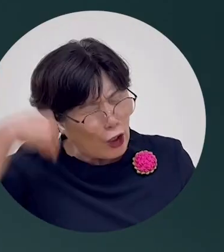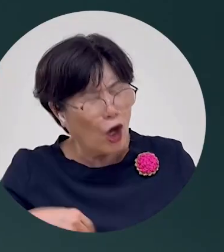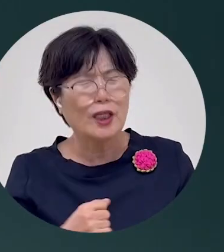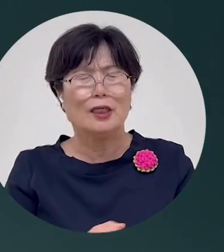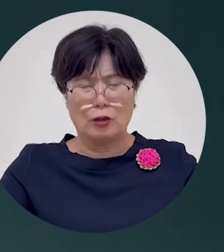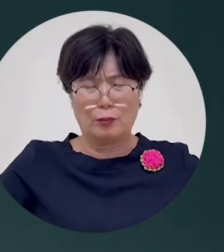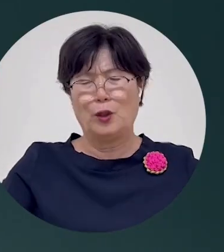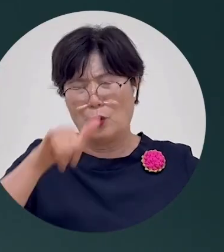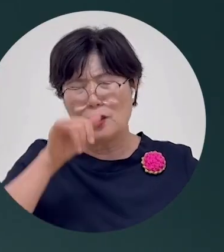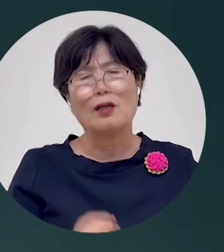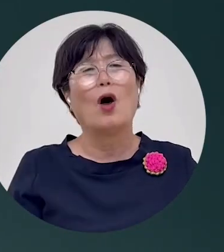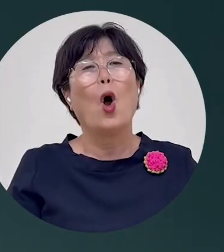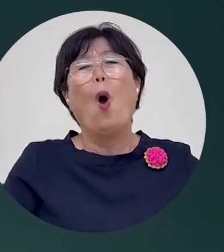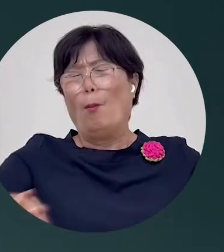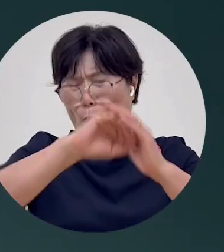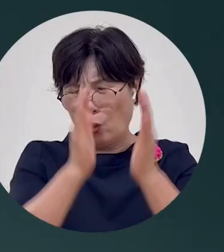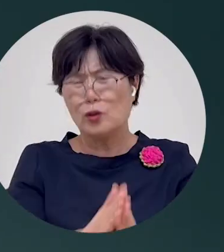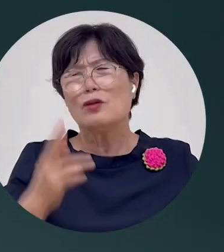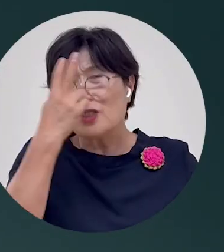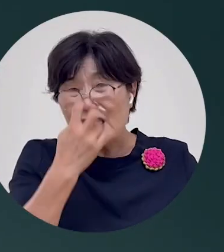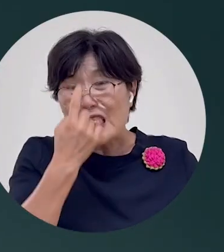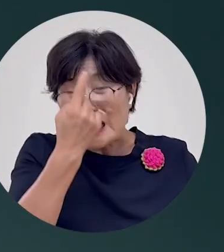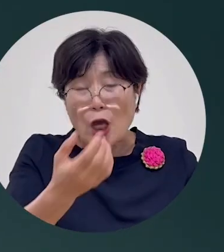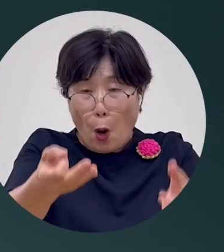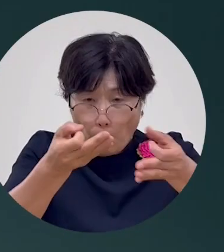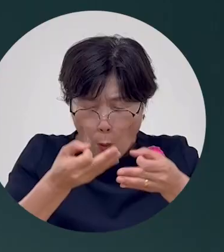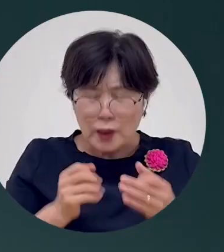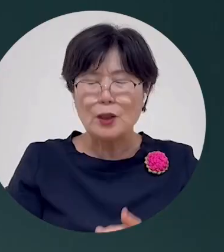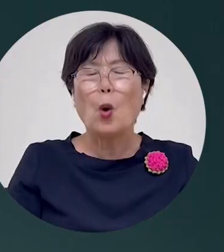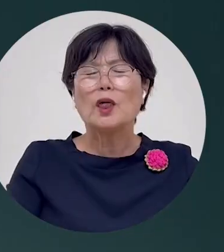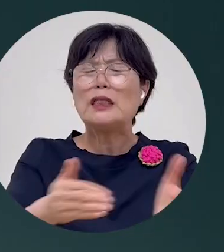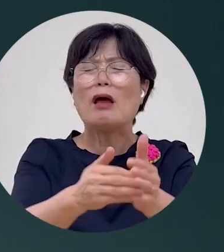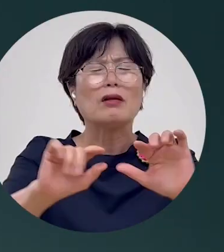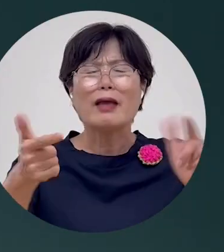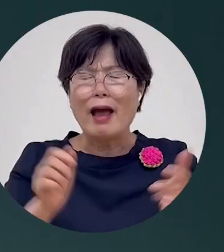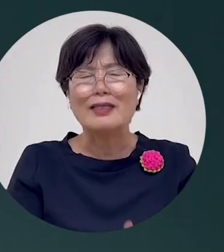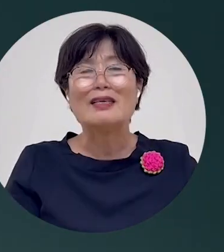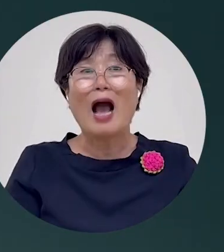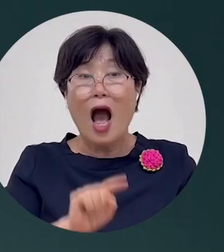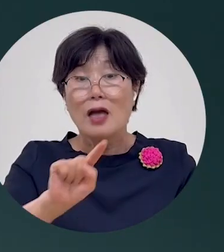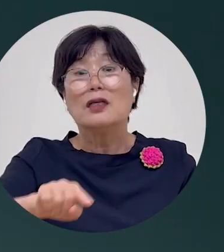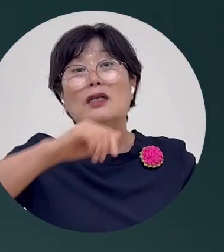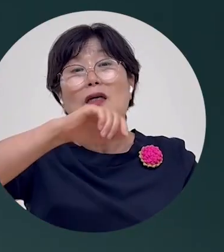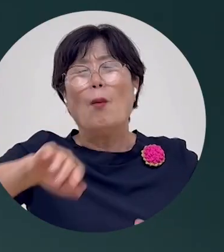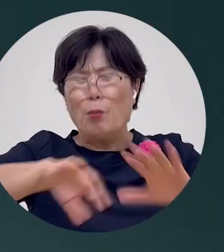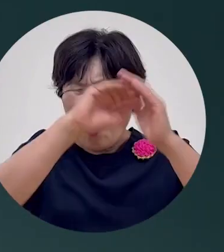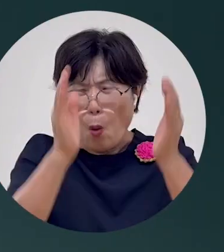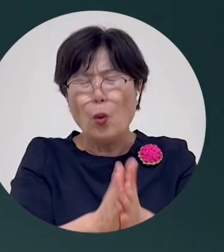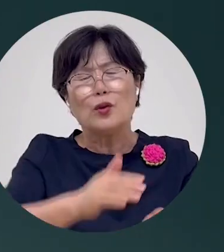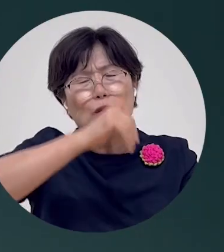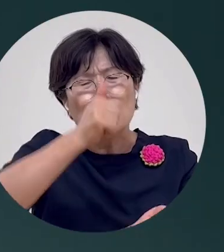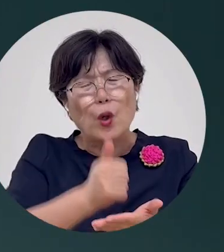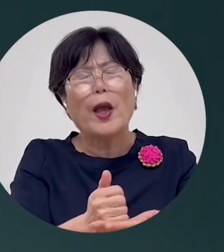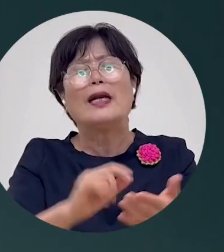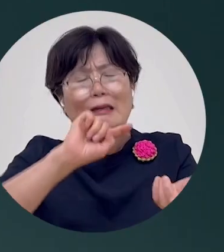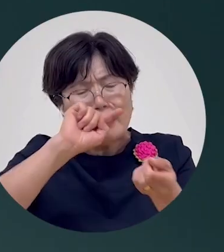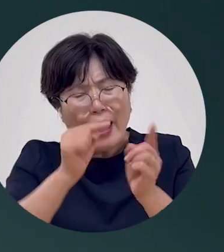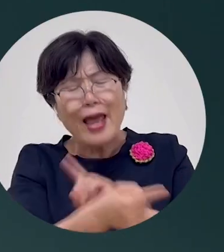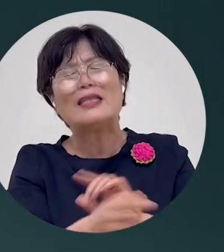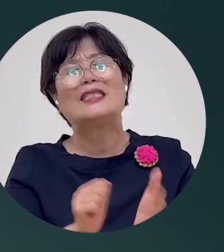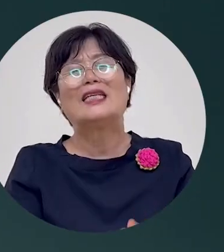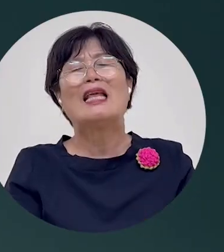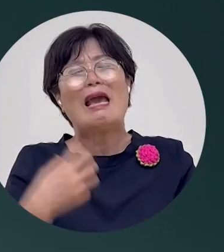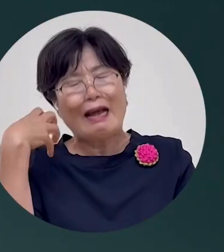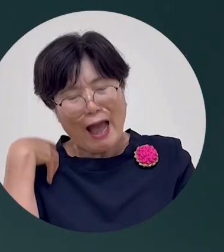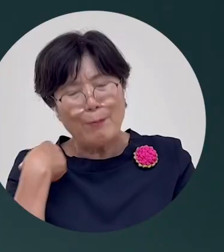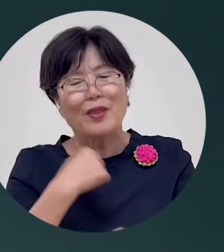지켜보시며 모든 죄를 아시고 거기에서 그치는 것이 아니라 그 모든 죄를 대신 감당하사 죄와